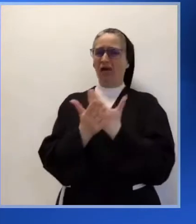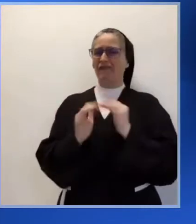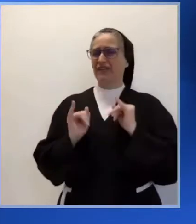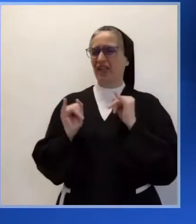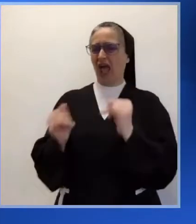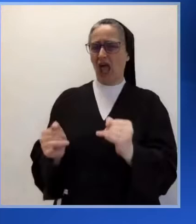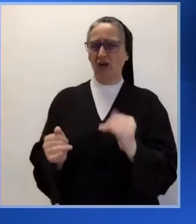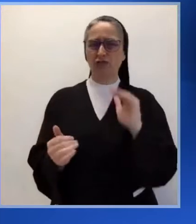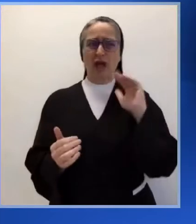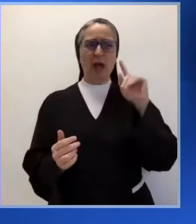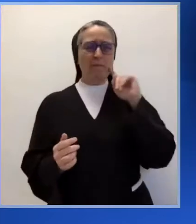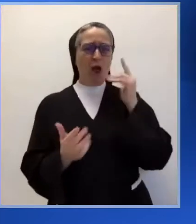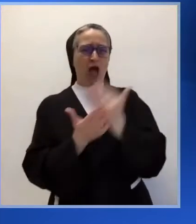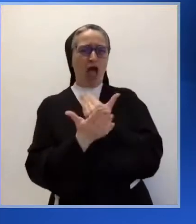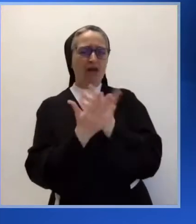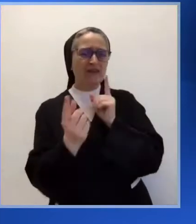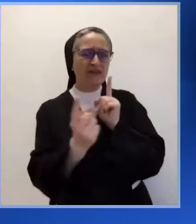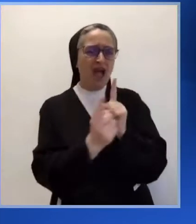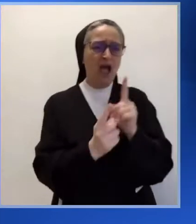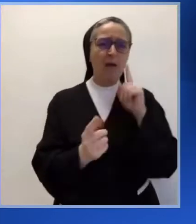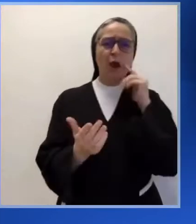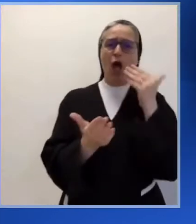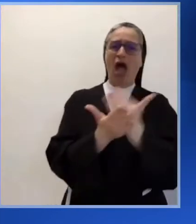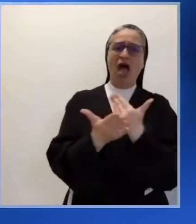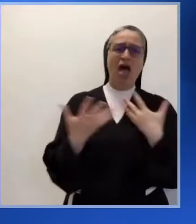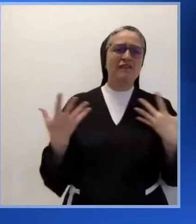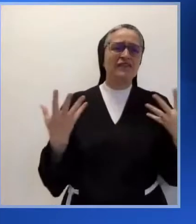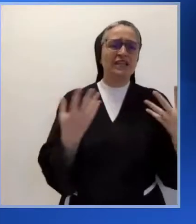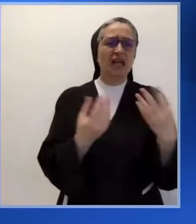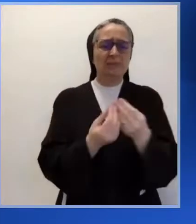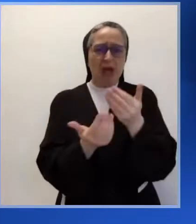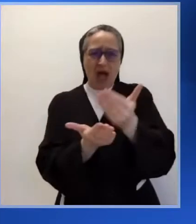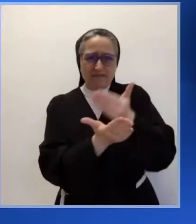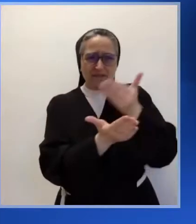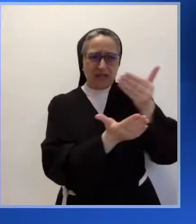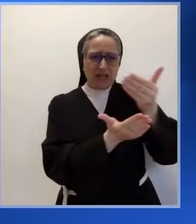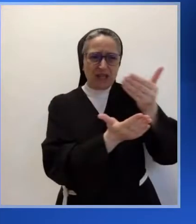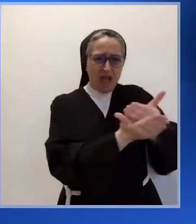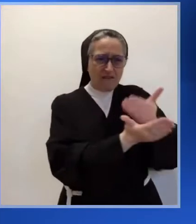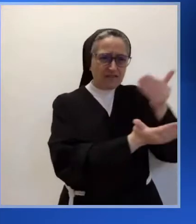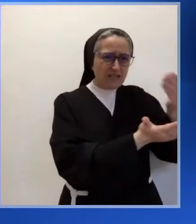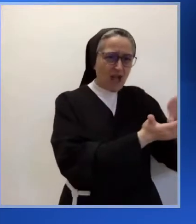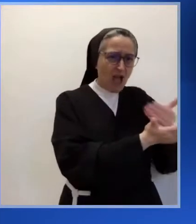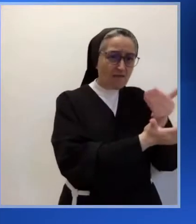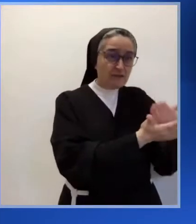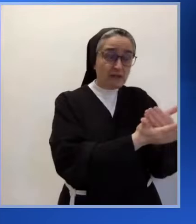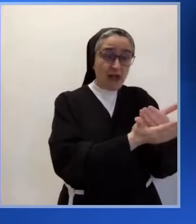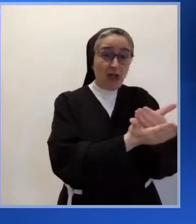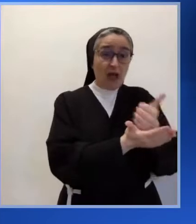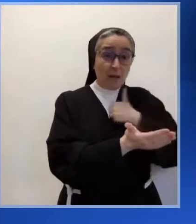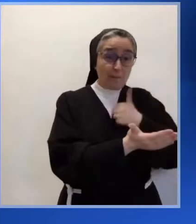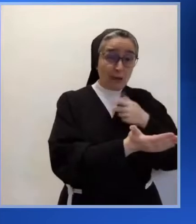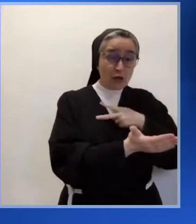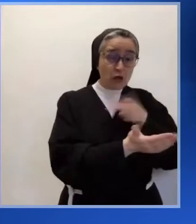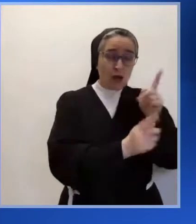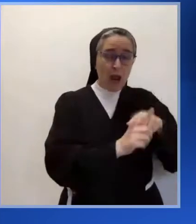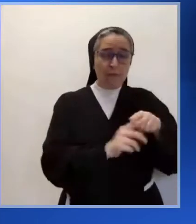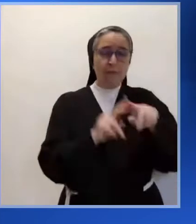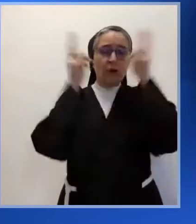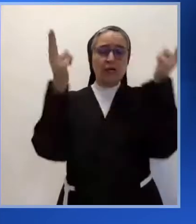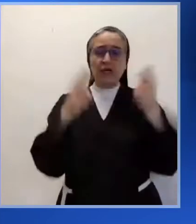ad incontrarsi, a fare le cose insieme. E anche a livello internazionale c'è il rischio di non